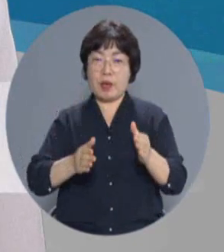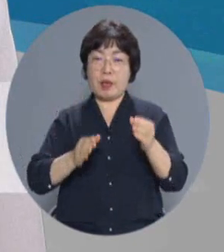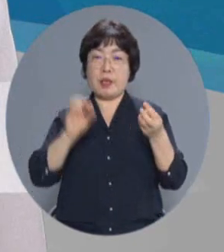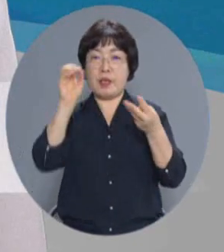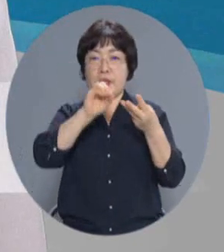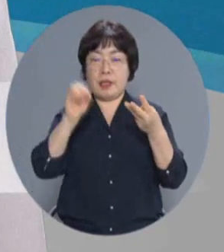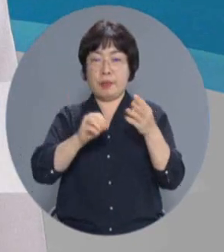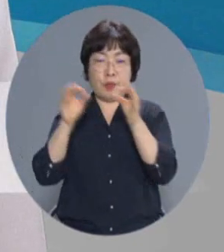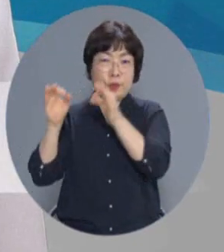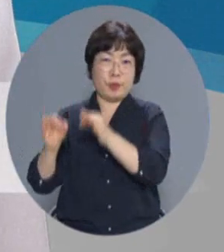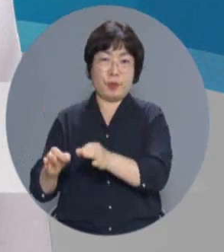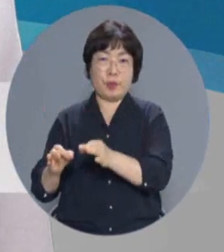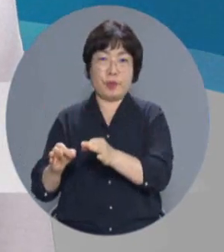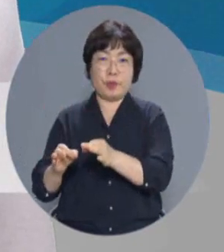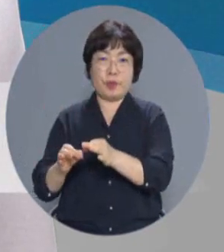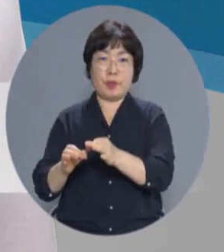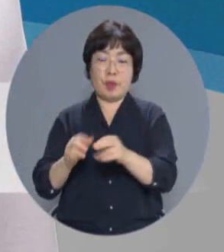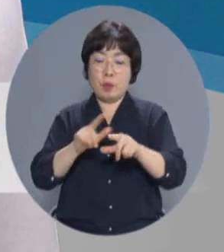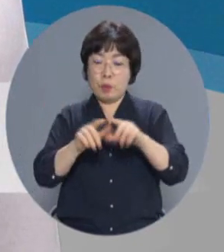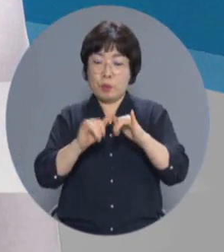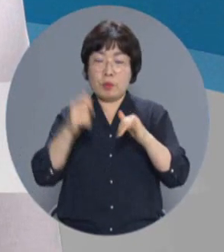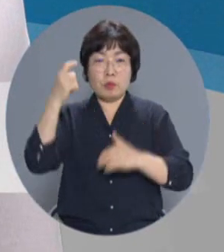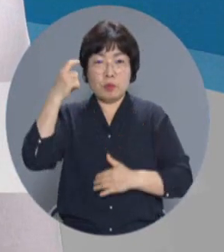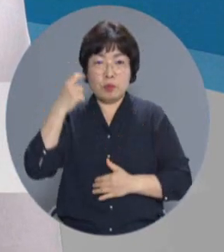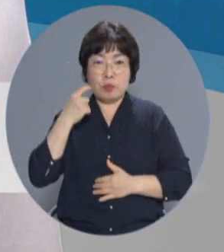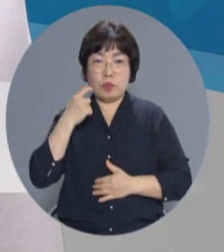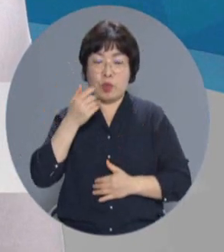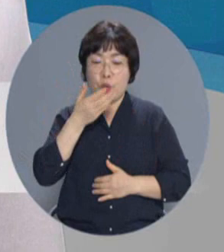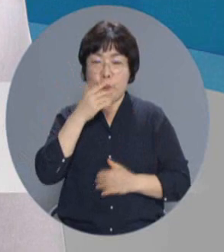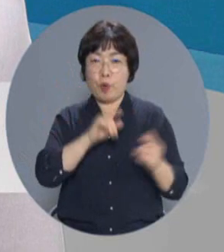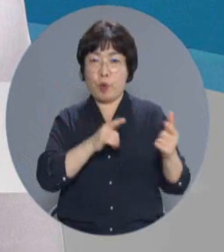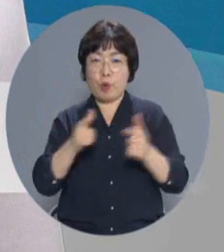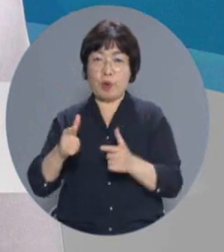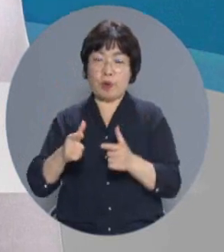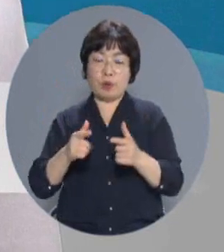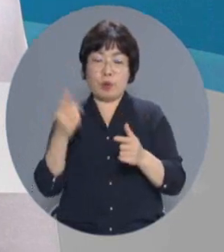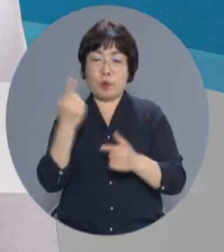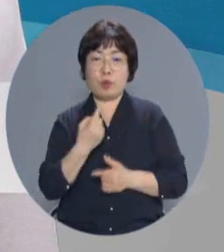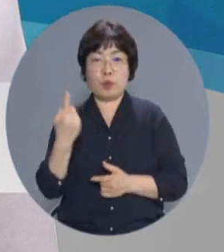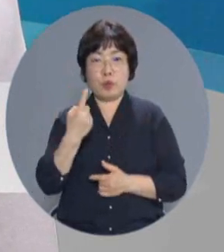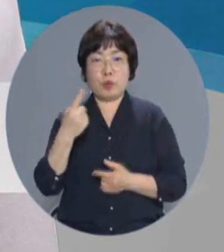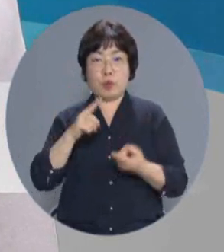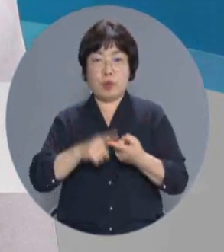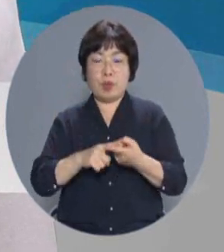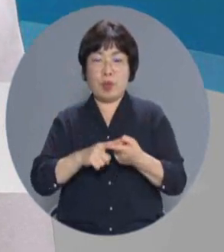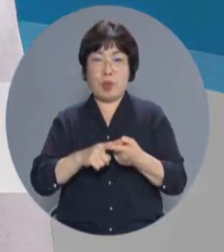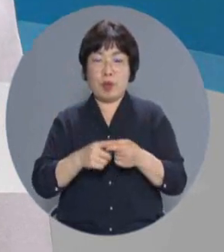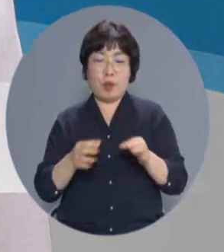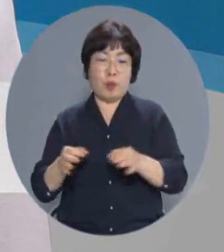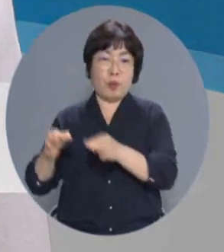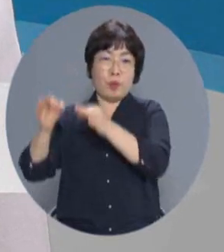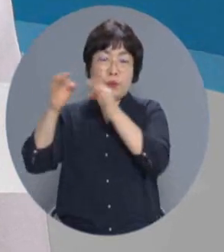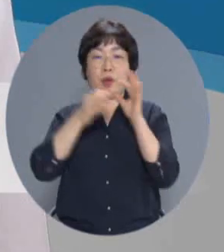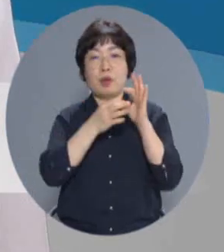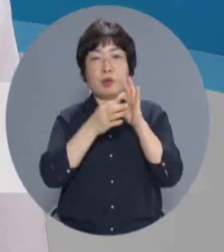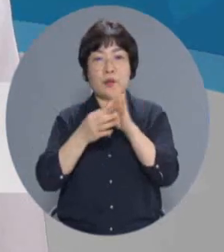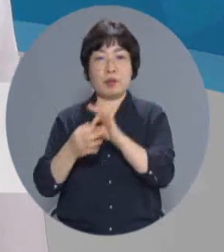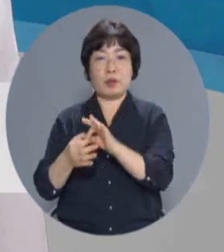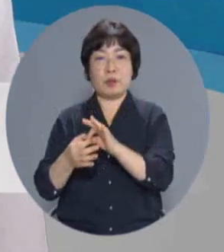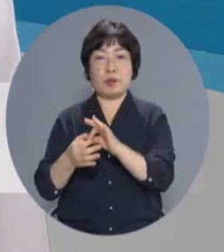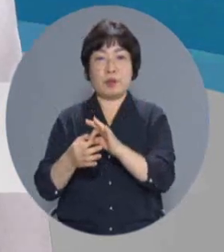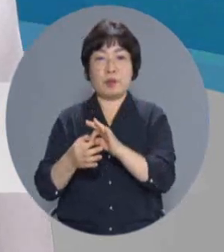내려왔습니다 하지만 서민체감도가 높은 식료품과 공공요금 외식품목 등의 물가는 상승세가 이어지고 있는데요